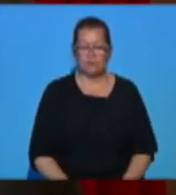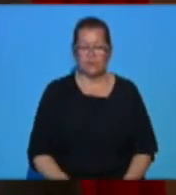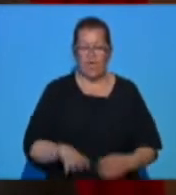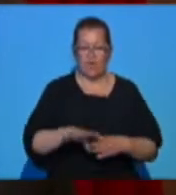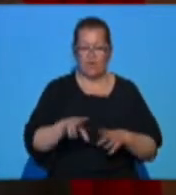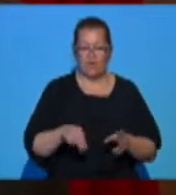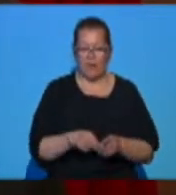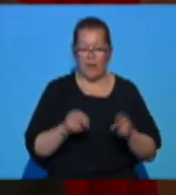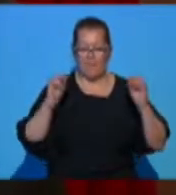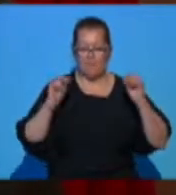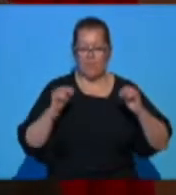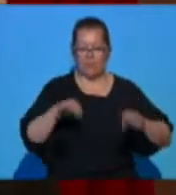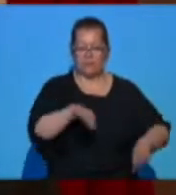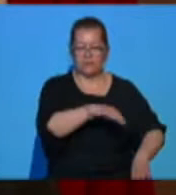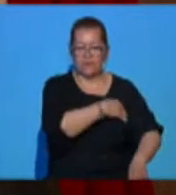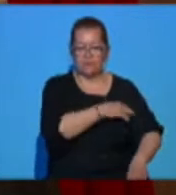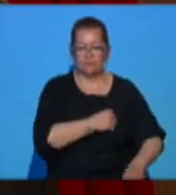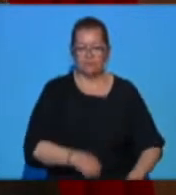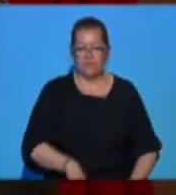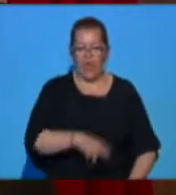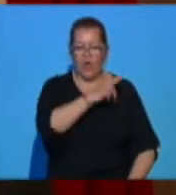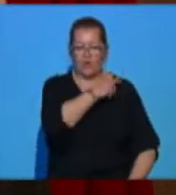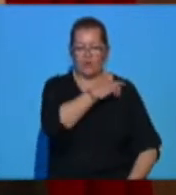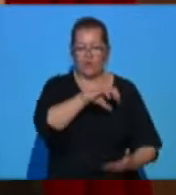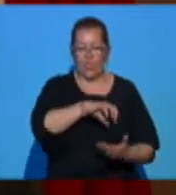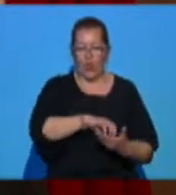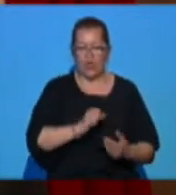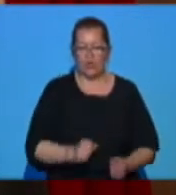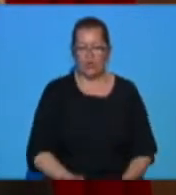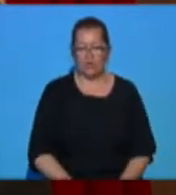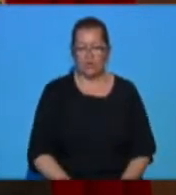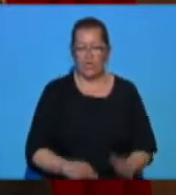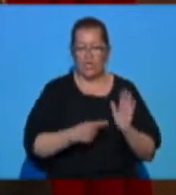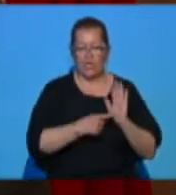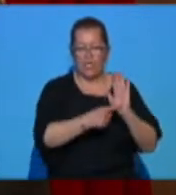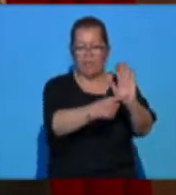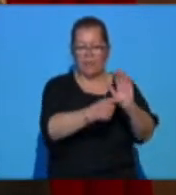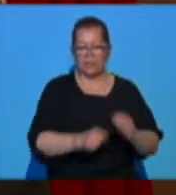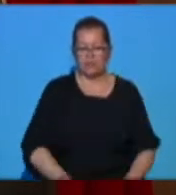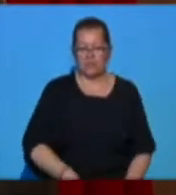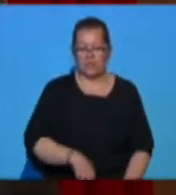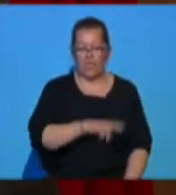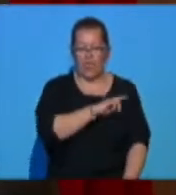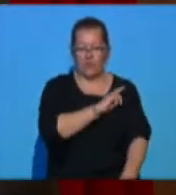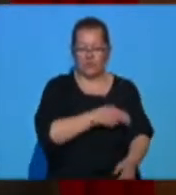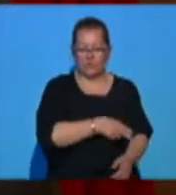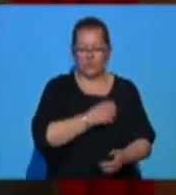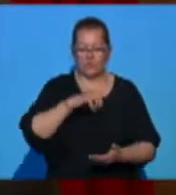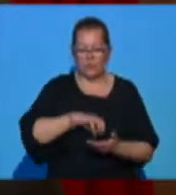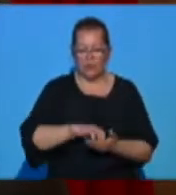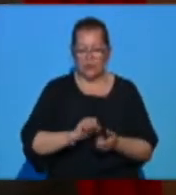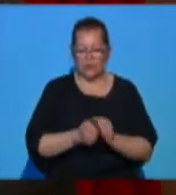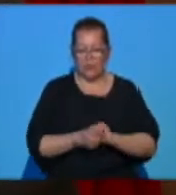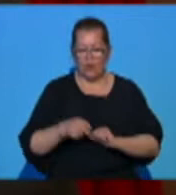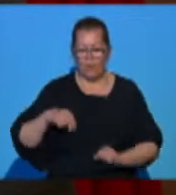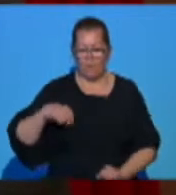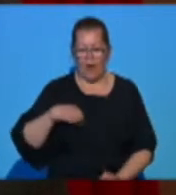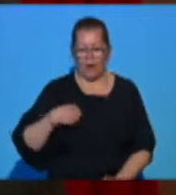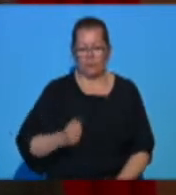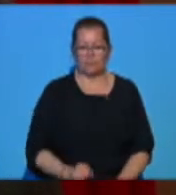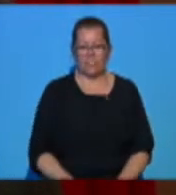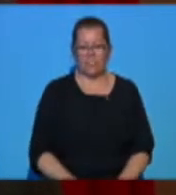elevi, profesori, autorități locale, reprezentanții ai Universității din Craiova